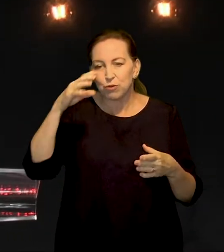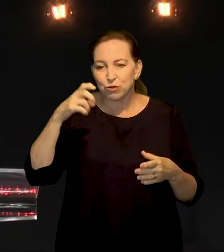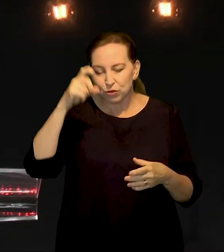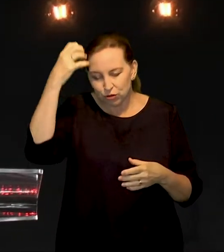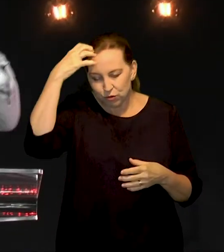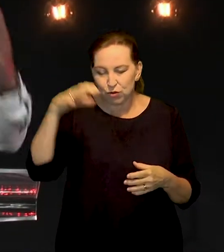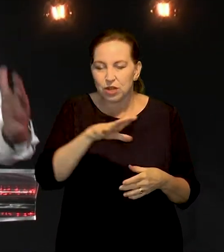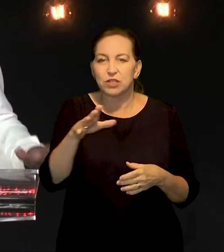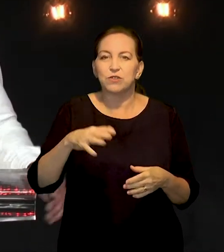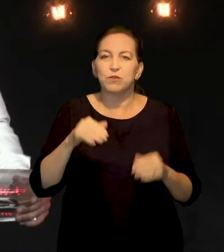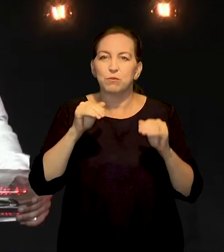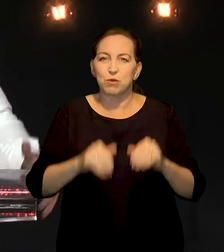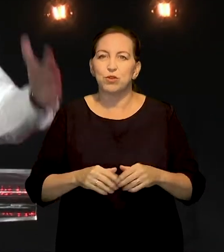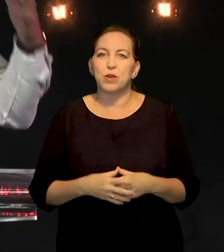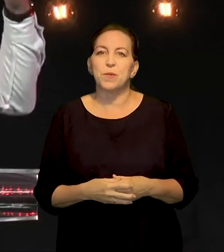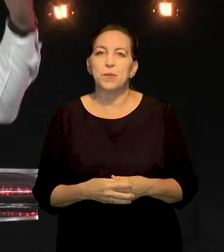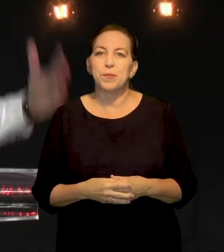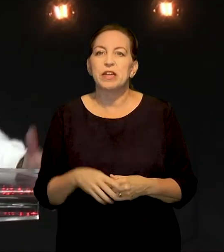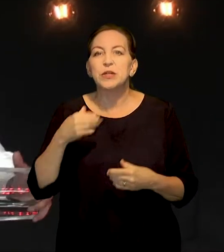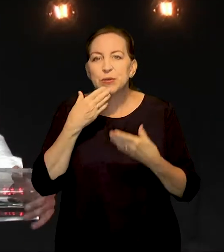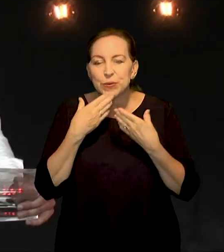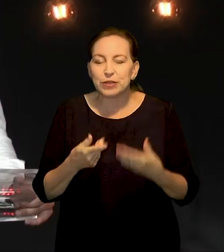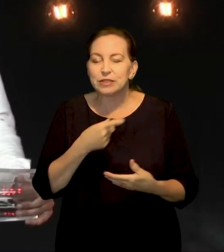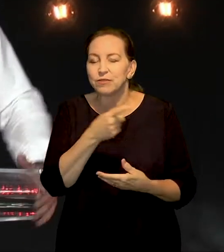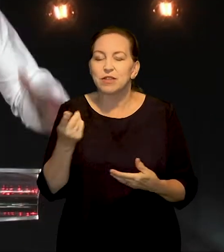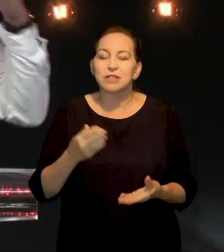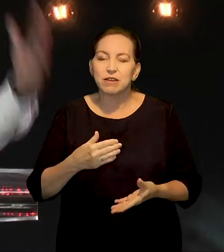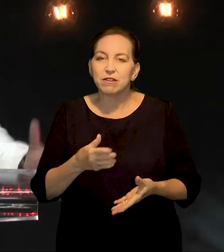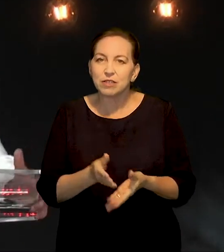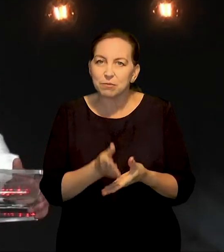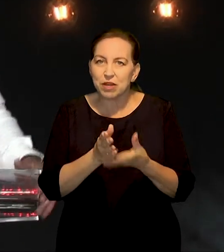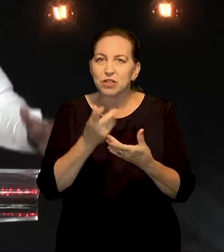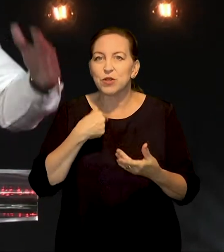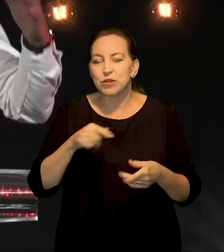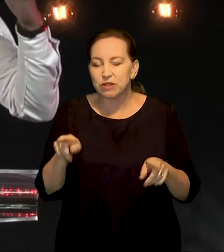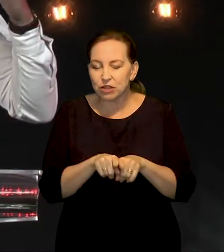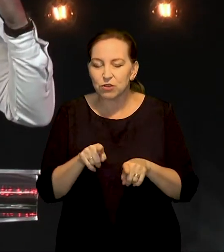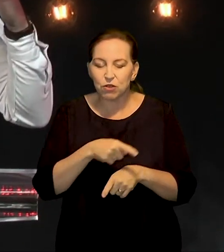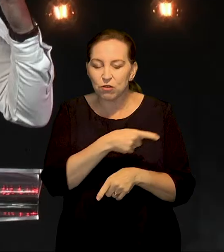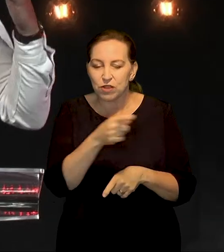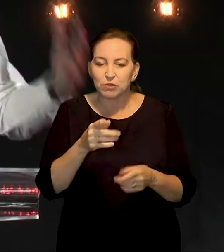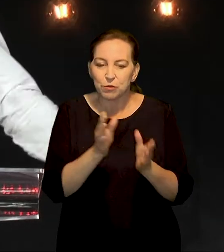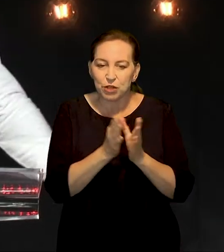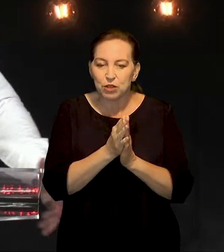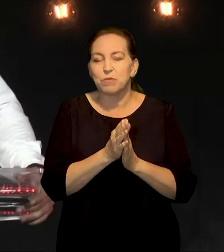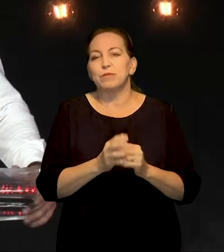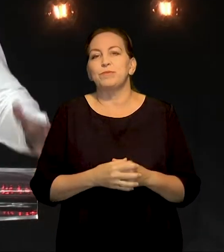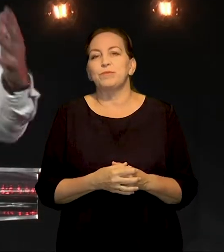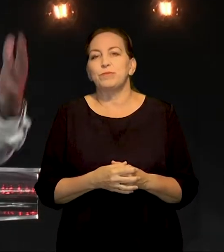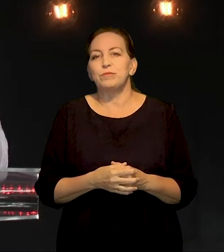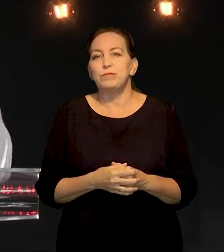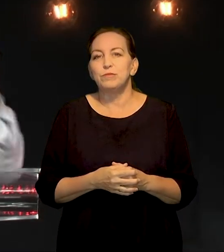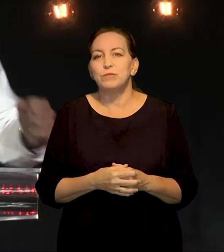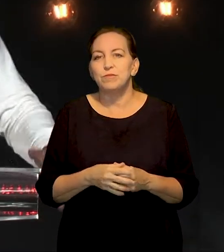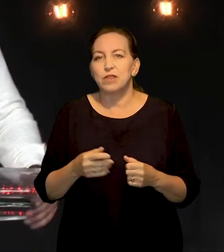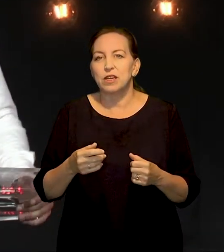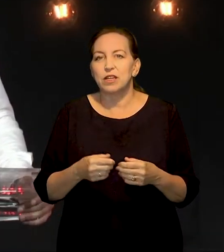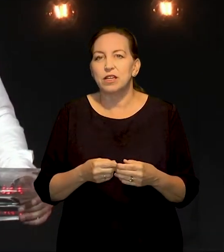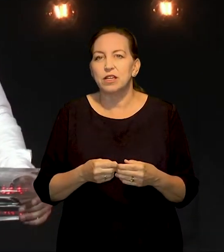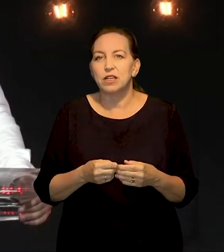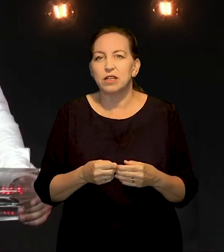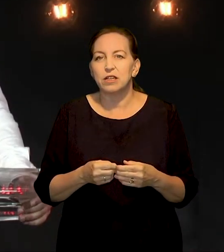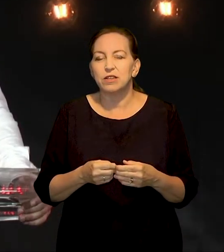jest niezwykłe. Dziękujemy za wasze modlitwy, dziękujemy za wasze wsparcie. My też się o was modlimy. I to niezwykłe, że dzisiaj mogę stać tutaj przed